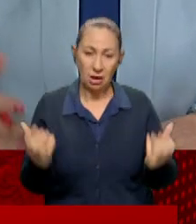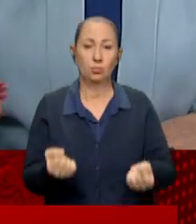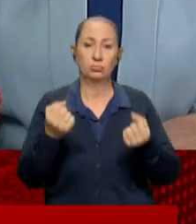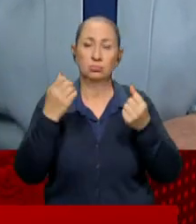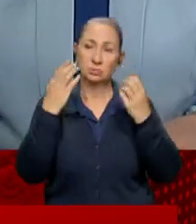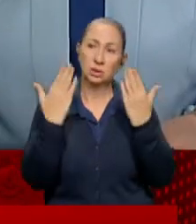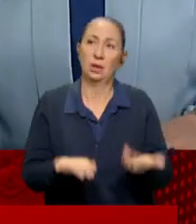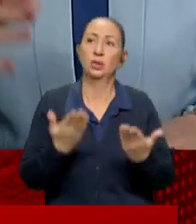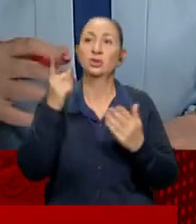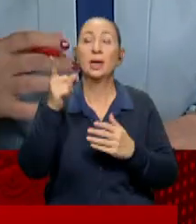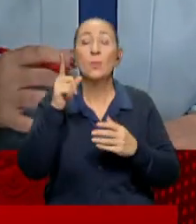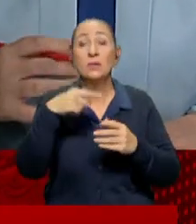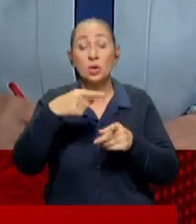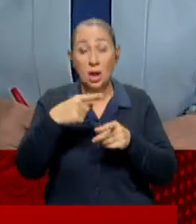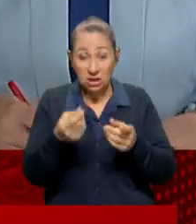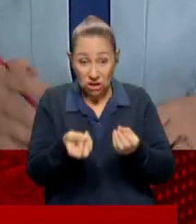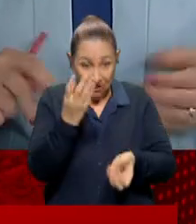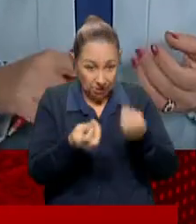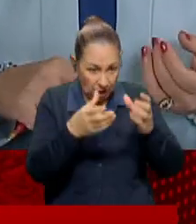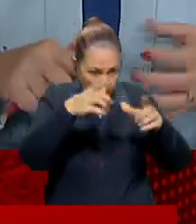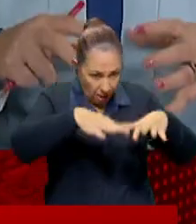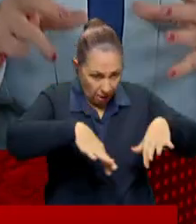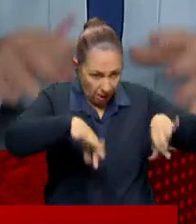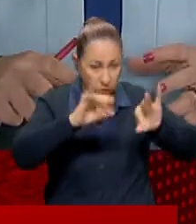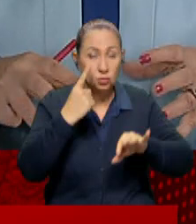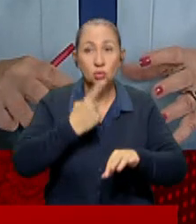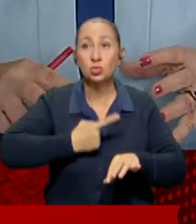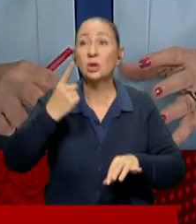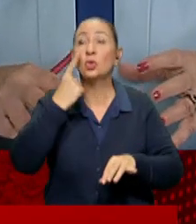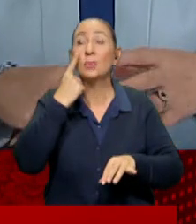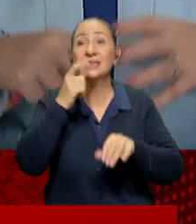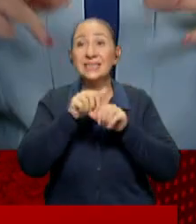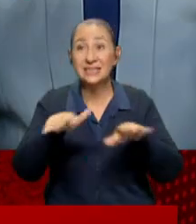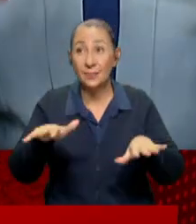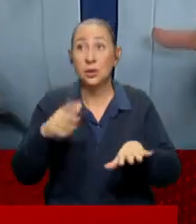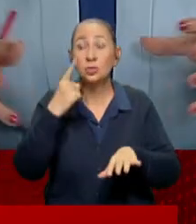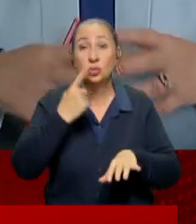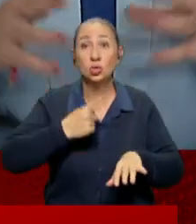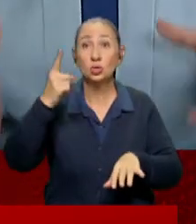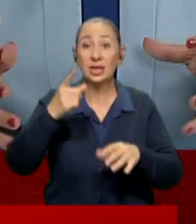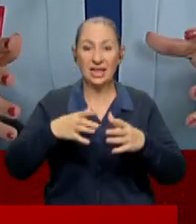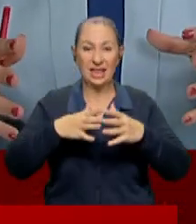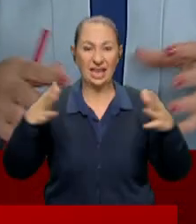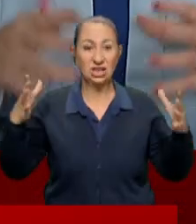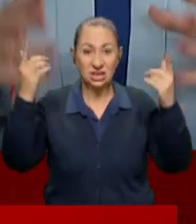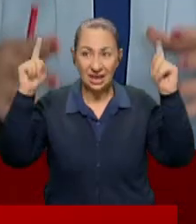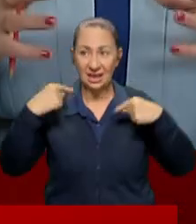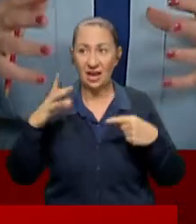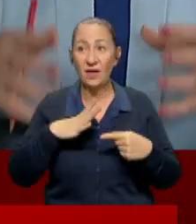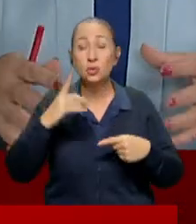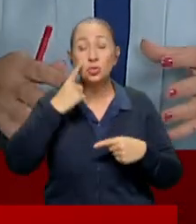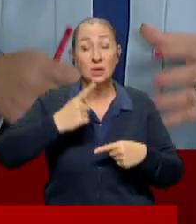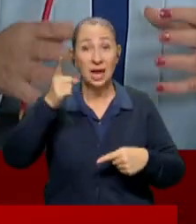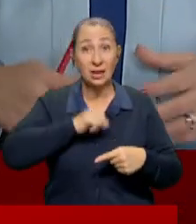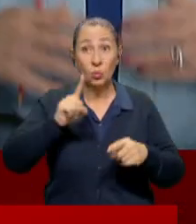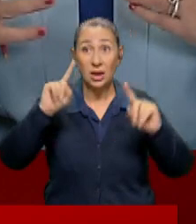Dolayısıyla öncelikle biz bunları ortaya çıkaralım. Şimdi Cumhurbaşkanlığı hükümet sisteminde Cumhurbaşkanı'nın geniş yetkileri var. Cumhurbaşkanı